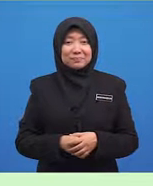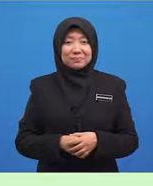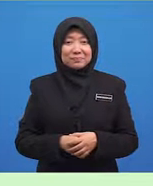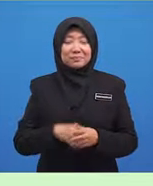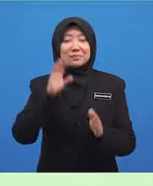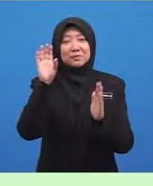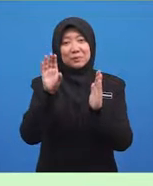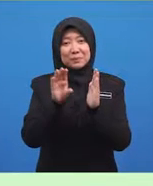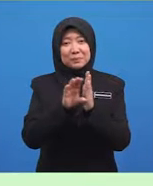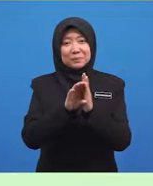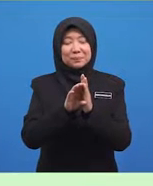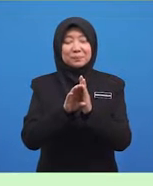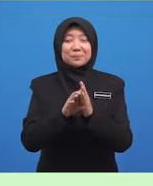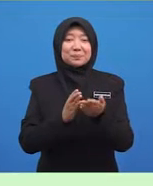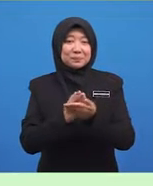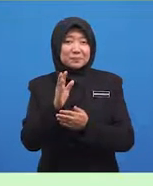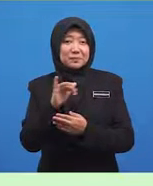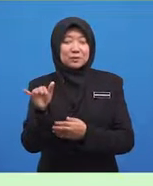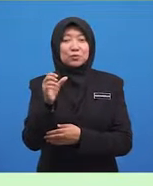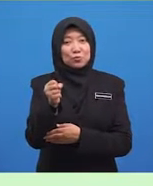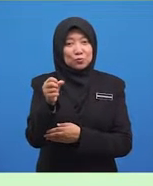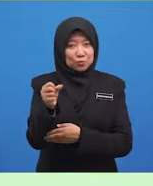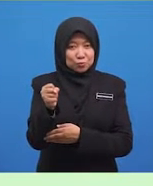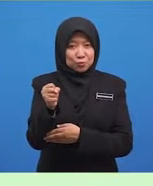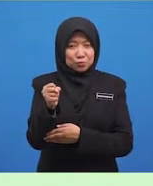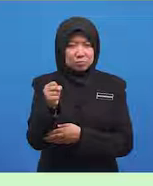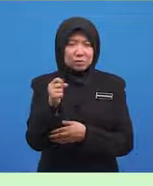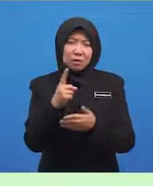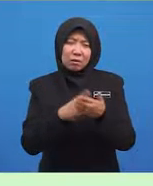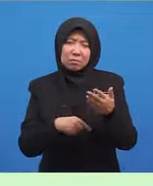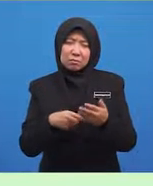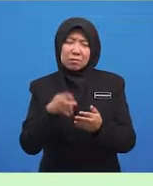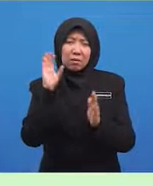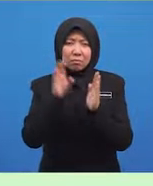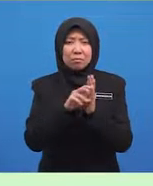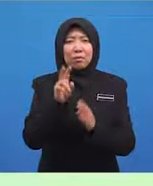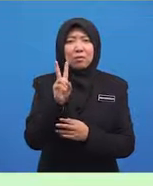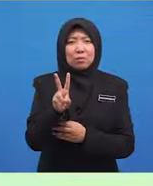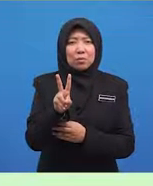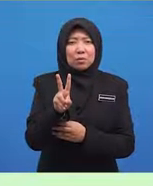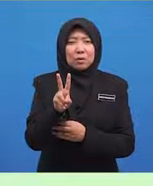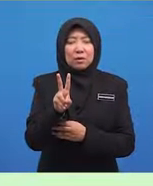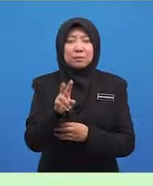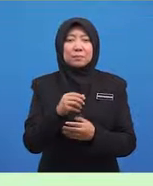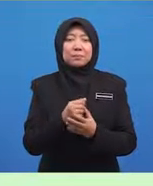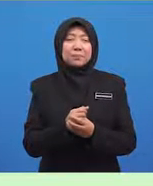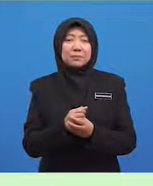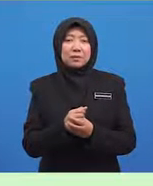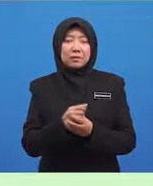Gambar yang seterusnya ialah susu. Apakah gambar yang kedua? Gandum?